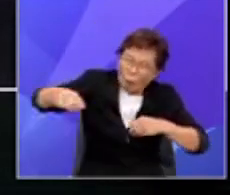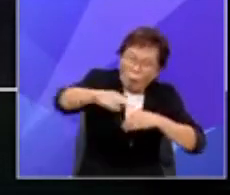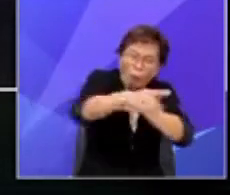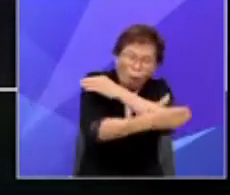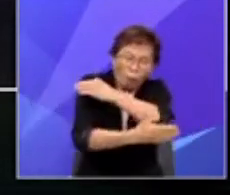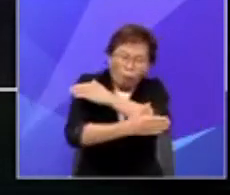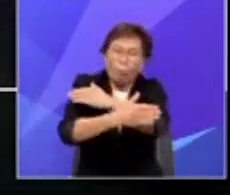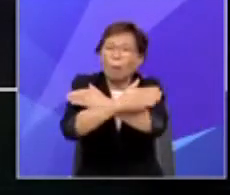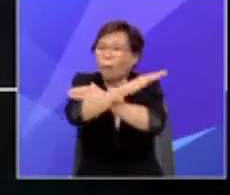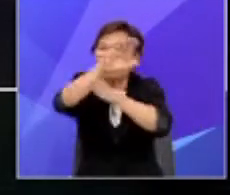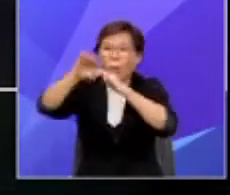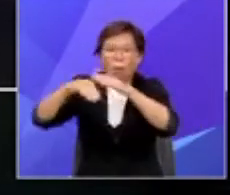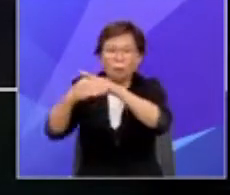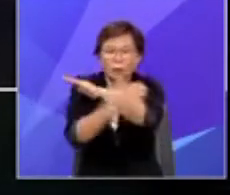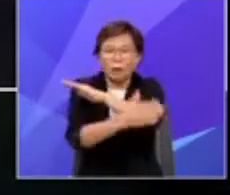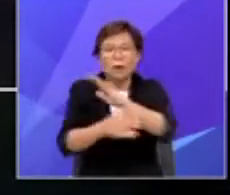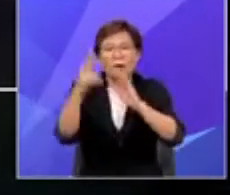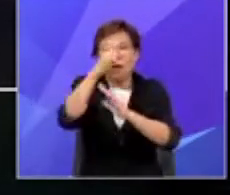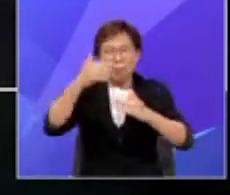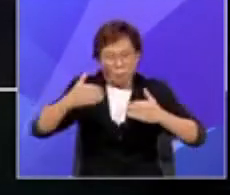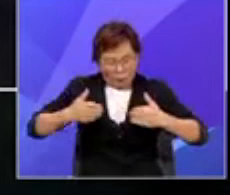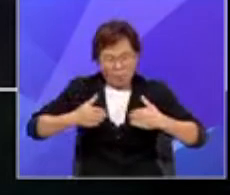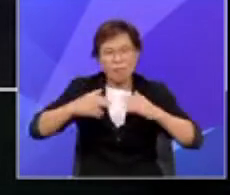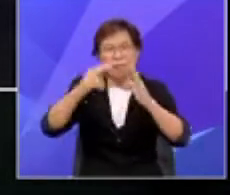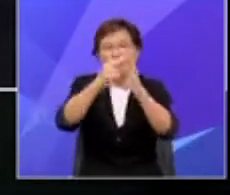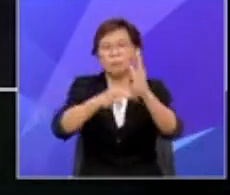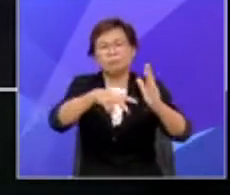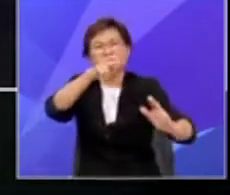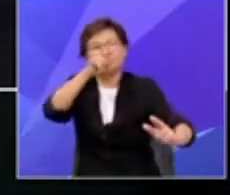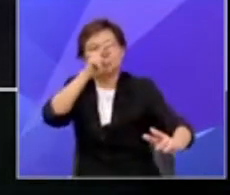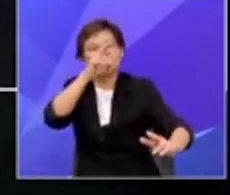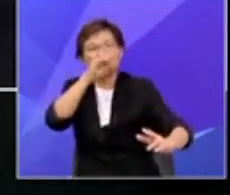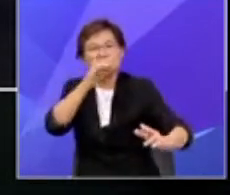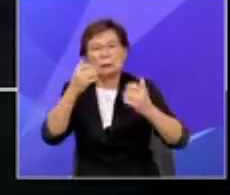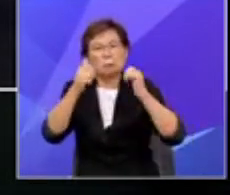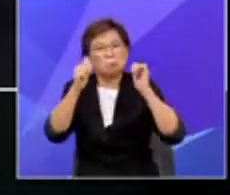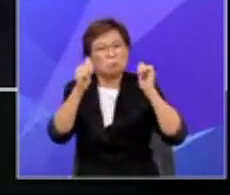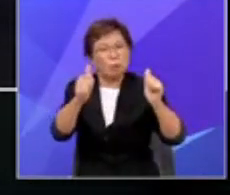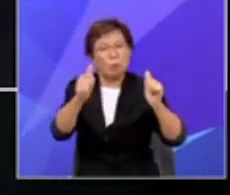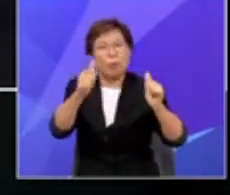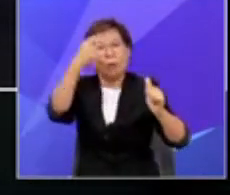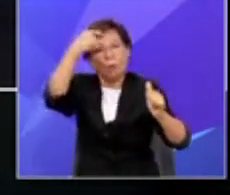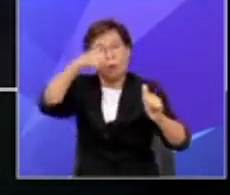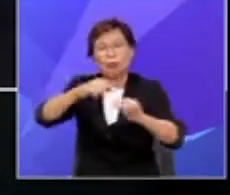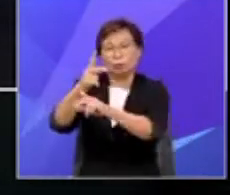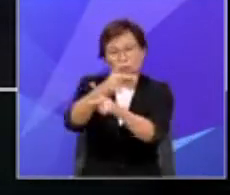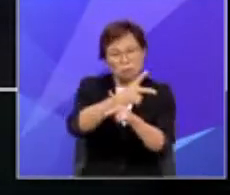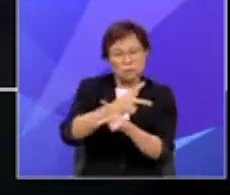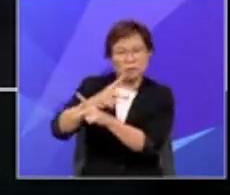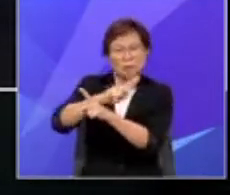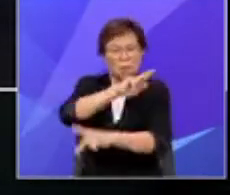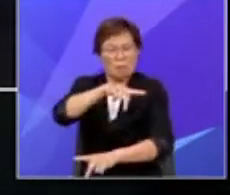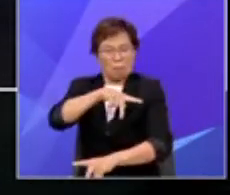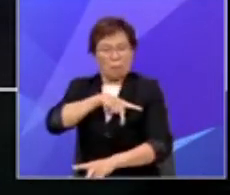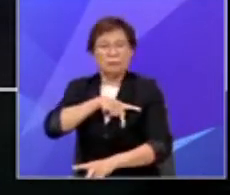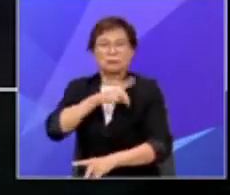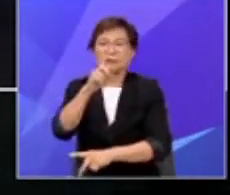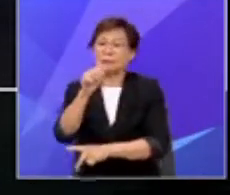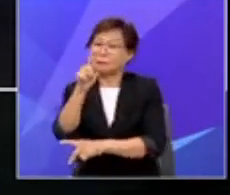perlu juga mengadakan peraturan yang ketat dana efektif untuk melindungi privacy